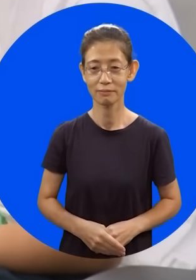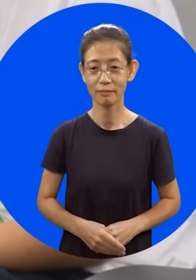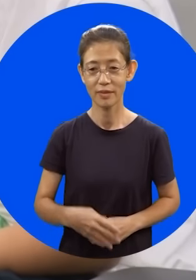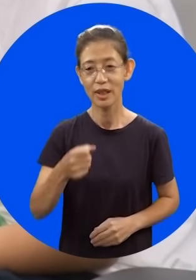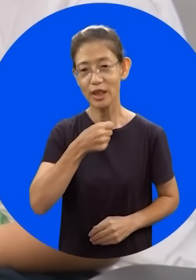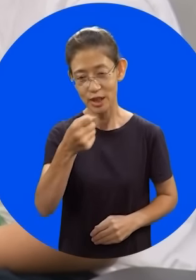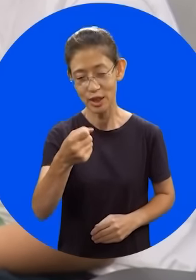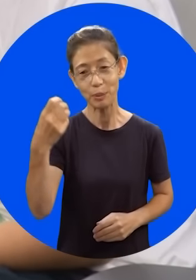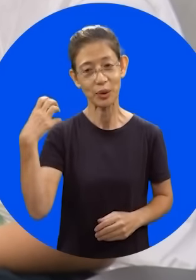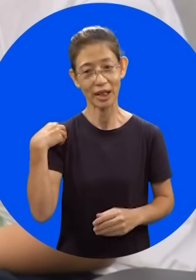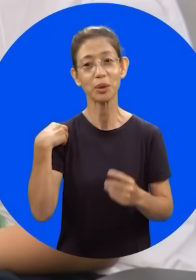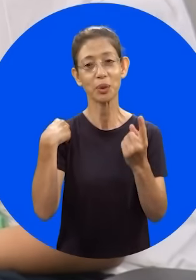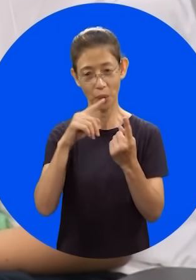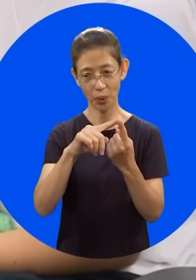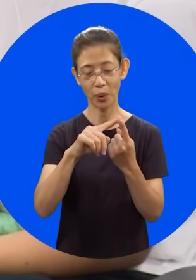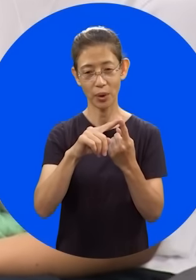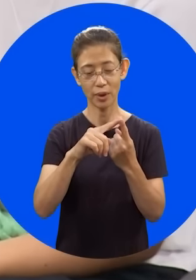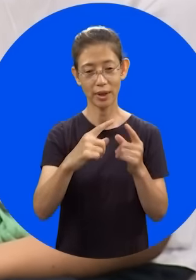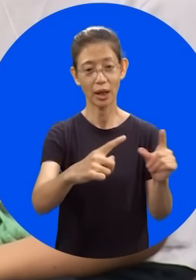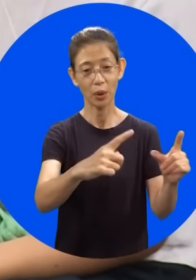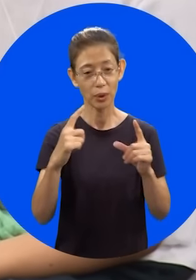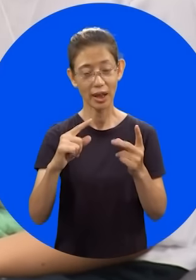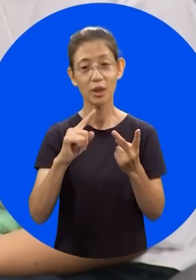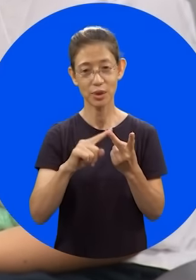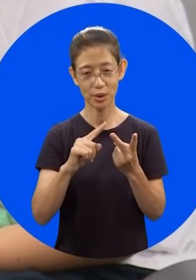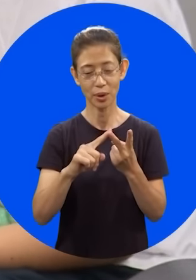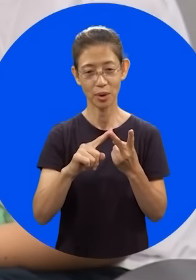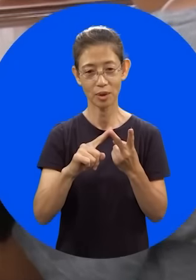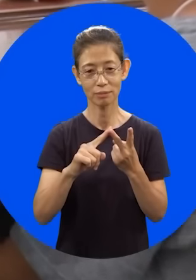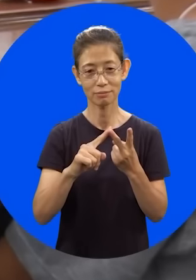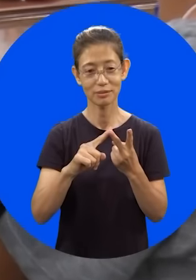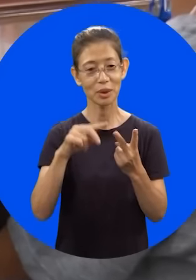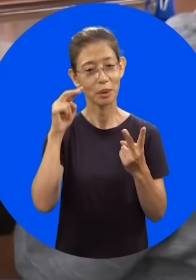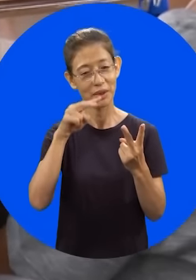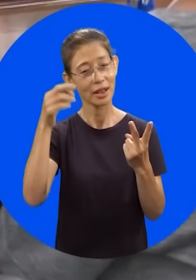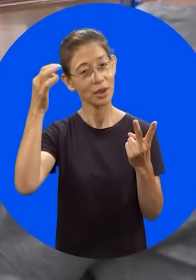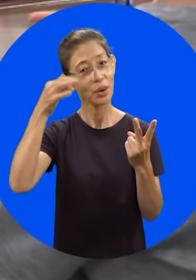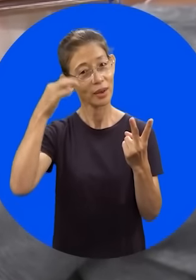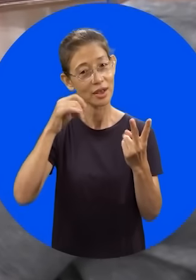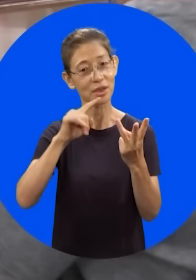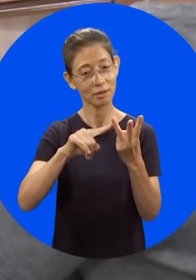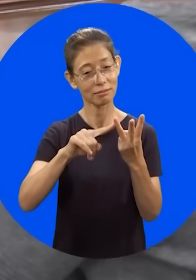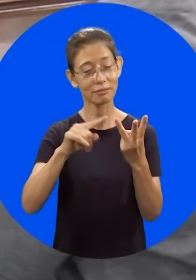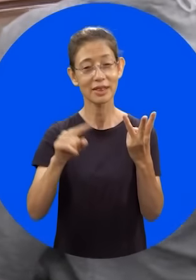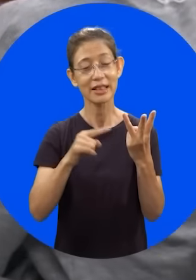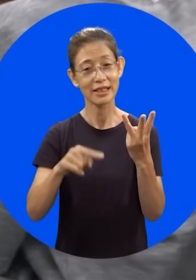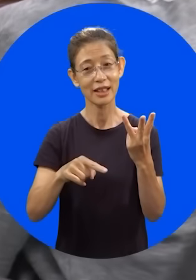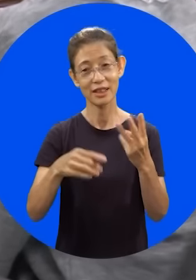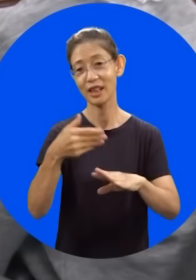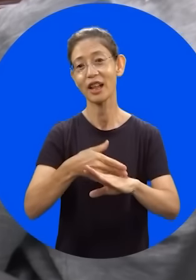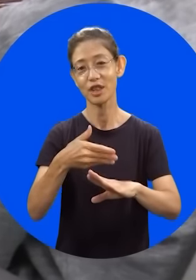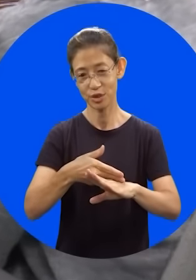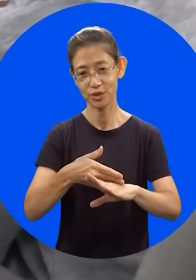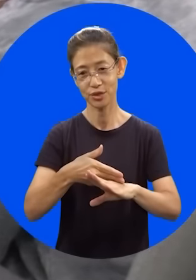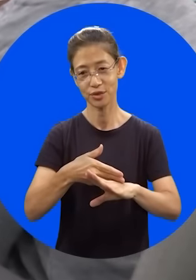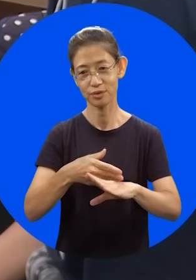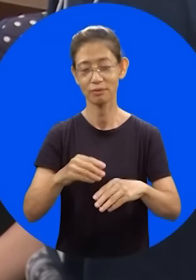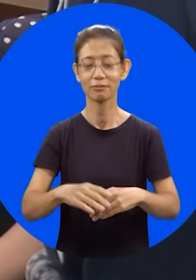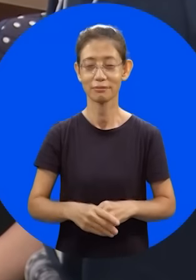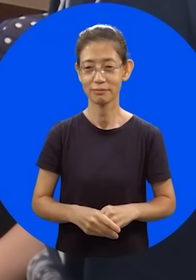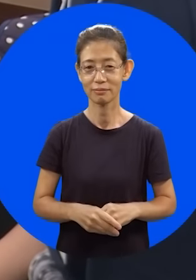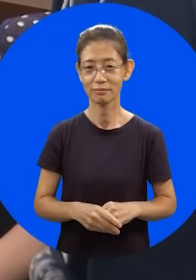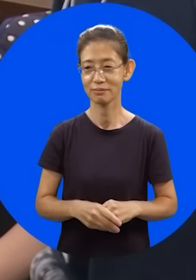インタビューをする人、答える人、そしてそのやり取りを評価する人という3人1組で練習します。